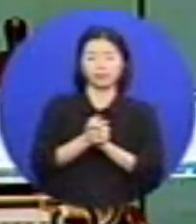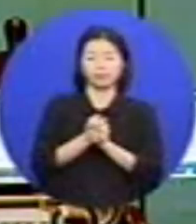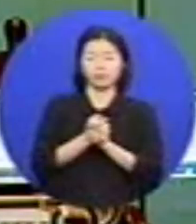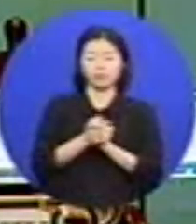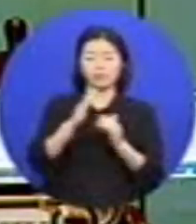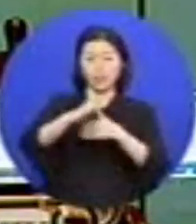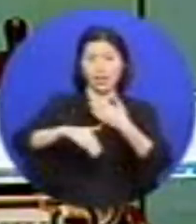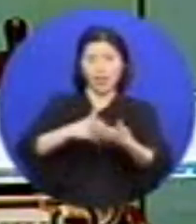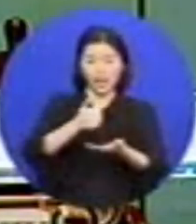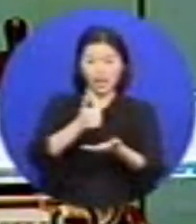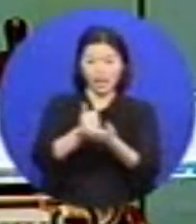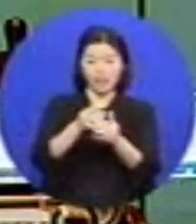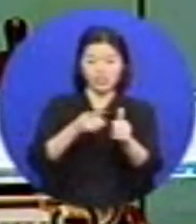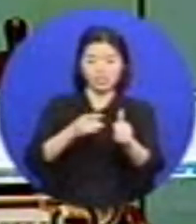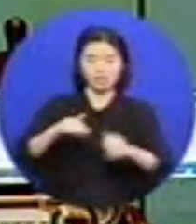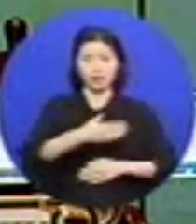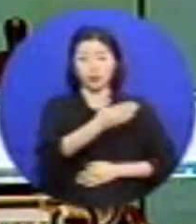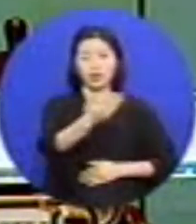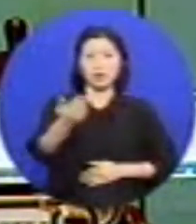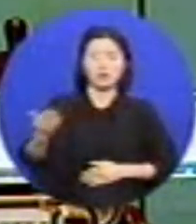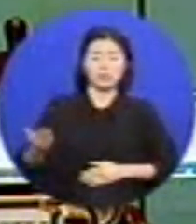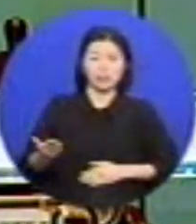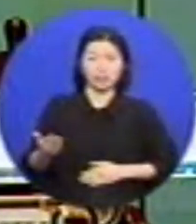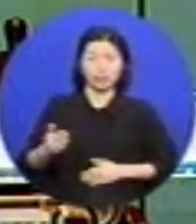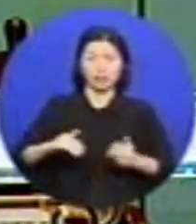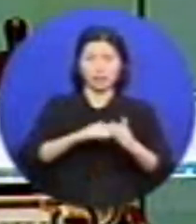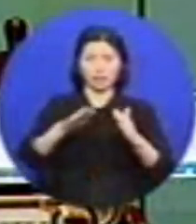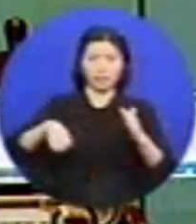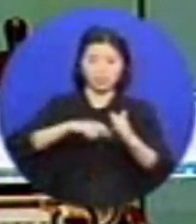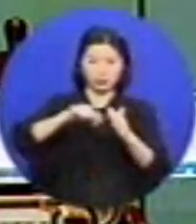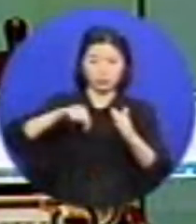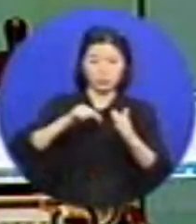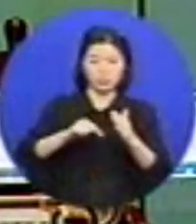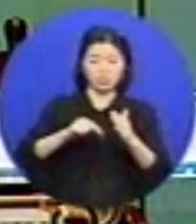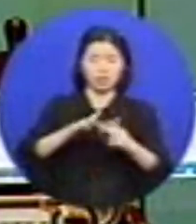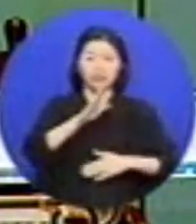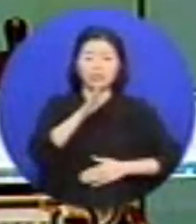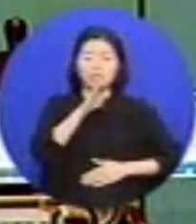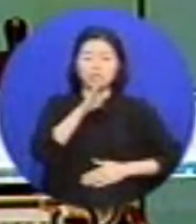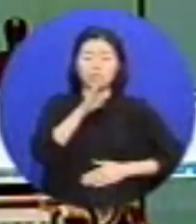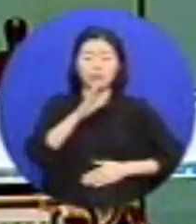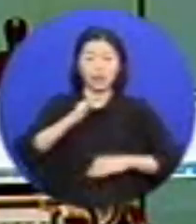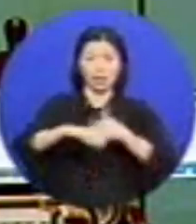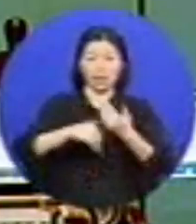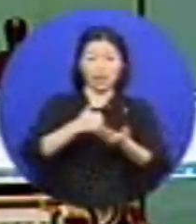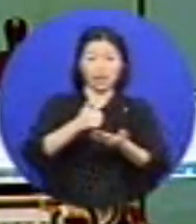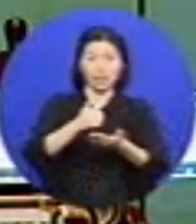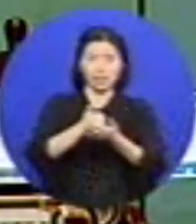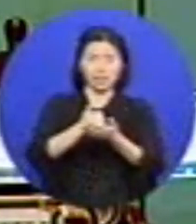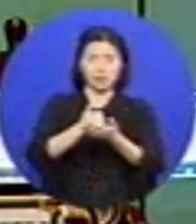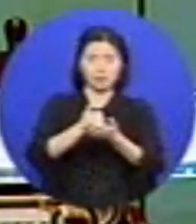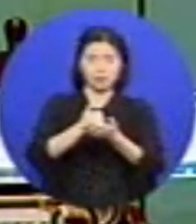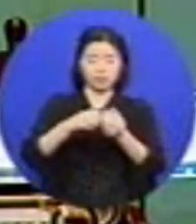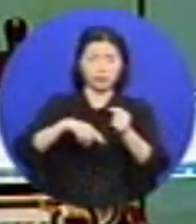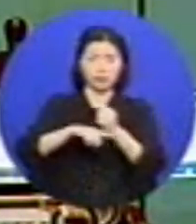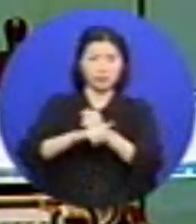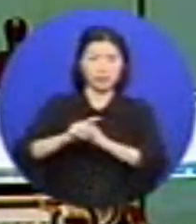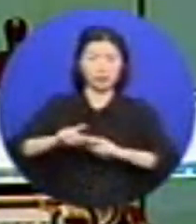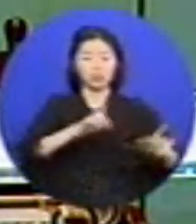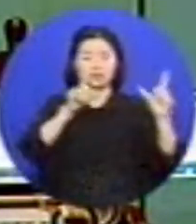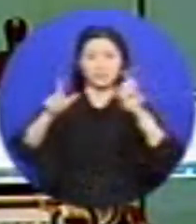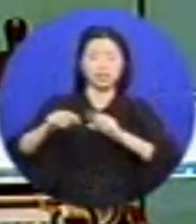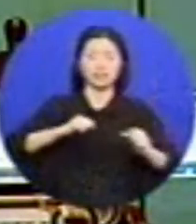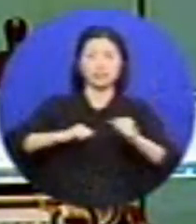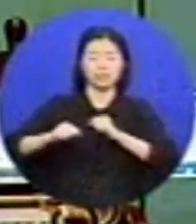하나님께서 여러분에게 가정 안에서 정말 하나님의 말씀대로 사라지는 역사를 경험하게 해